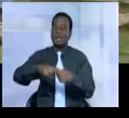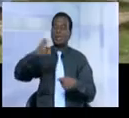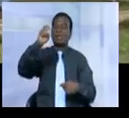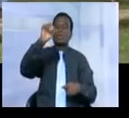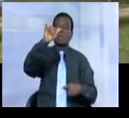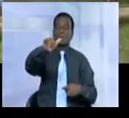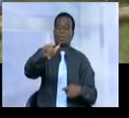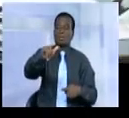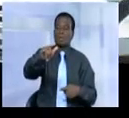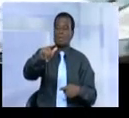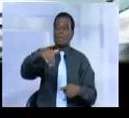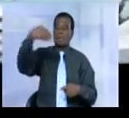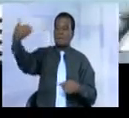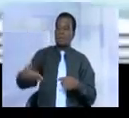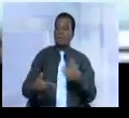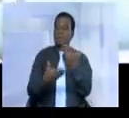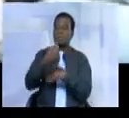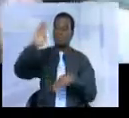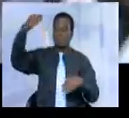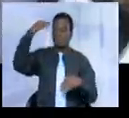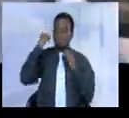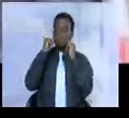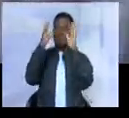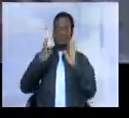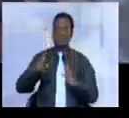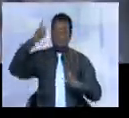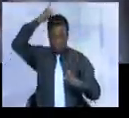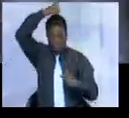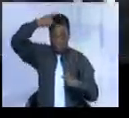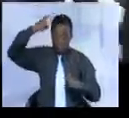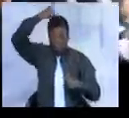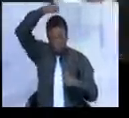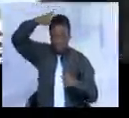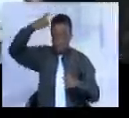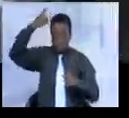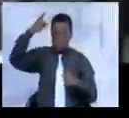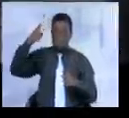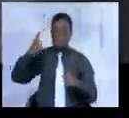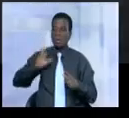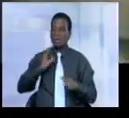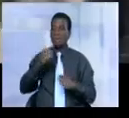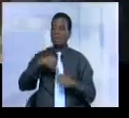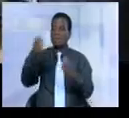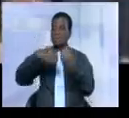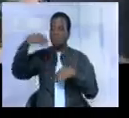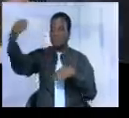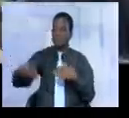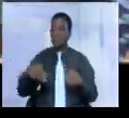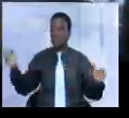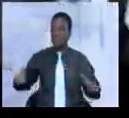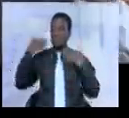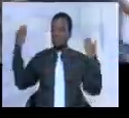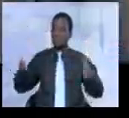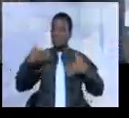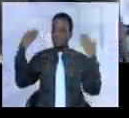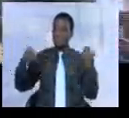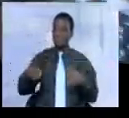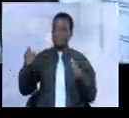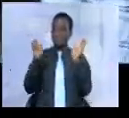Cocody, Hongrie. Accueilli par le premier ministre ivoirien, Daniel Kablan-Duncan, l'hôte a eu droit à un accueil chaleureux des pensionnaires du